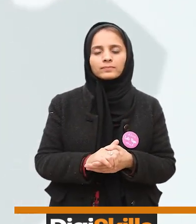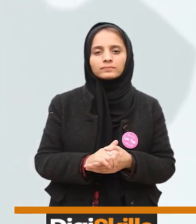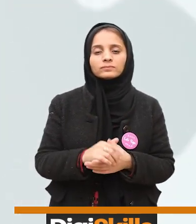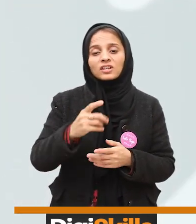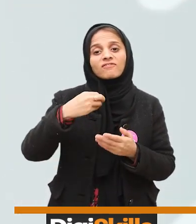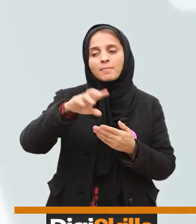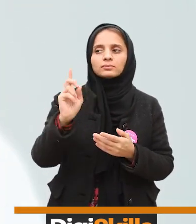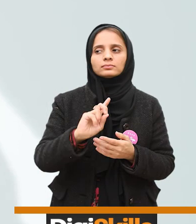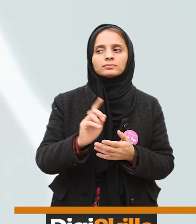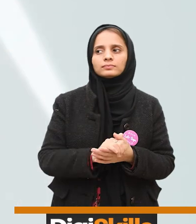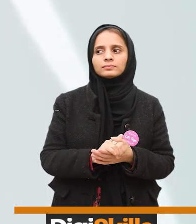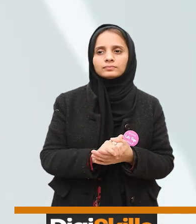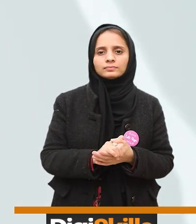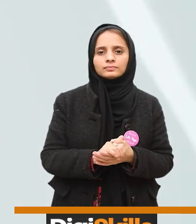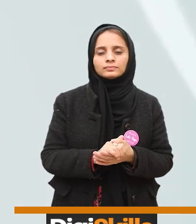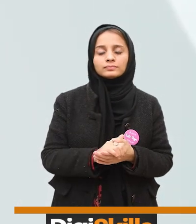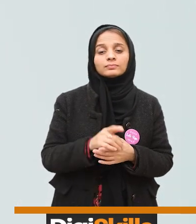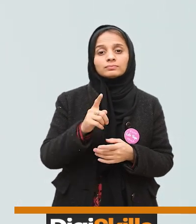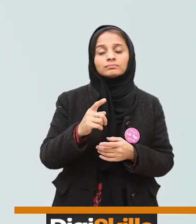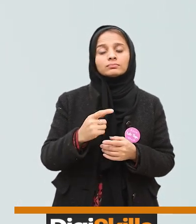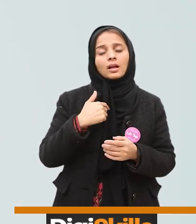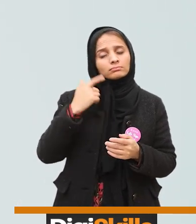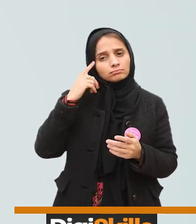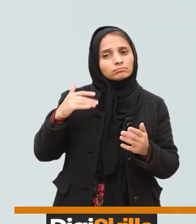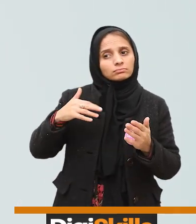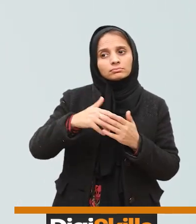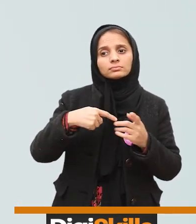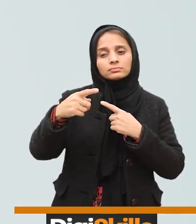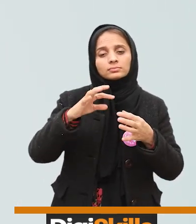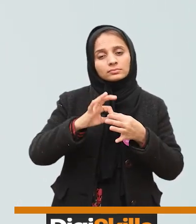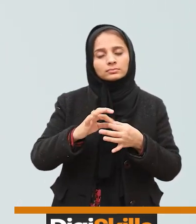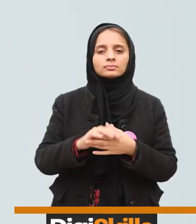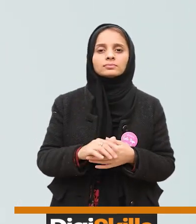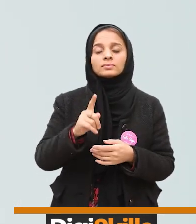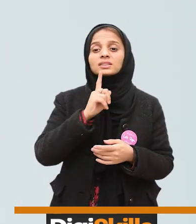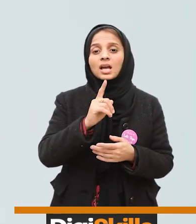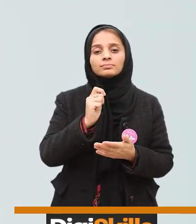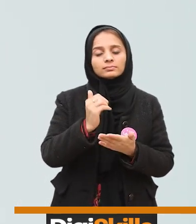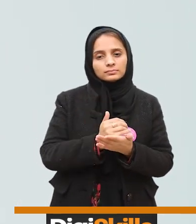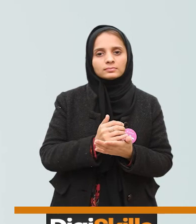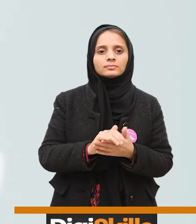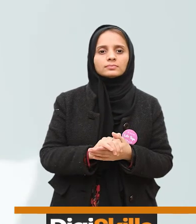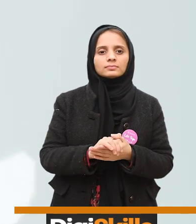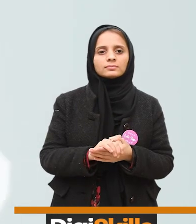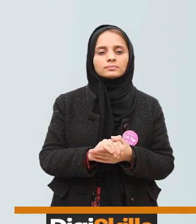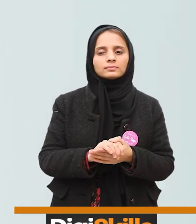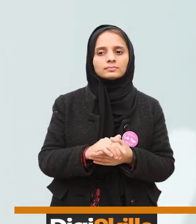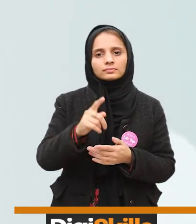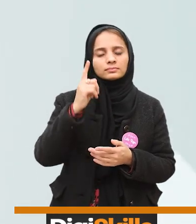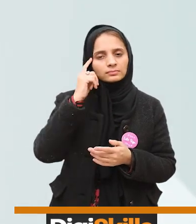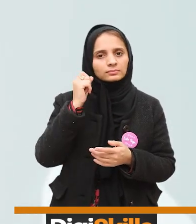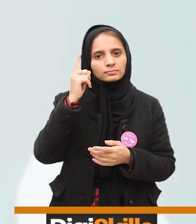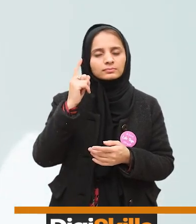اس کو جانے نہ دیں، اس کو اپنی اتنی عادت لگا دیں کہ آپ اپنی کوالٹی،